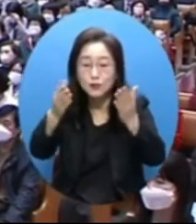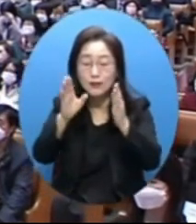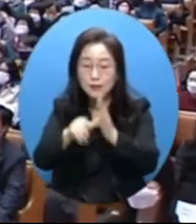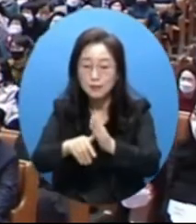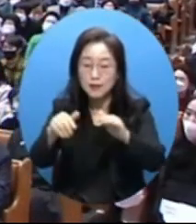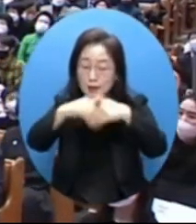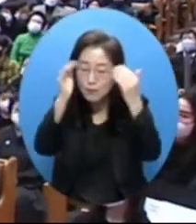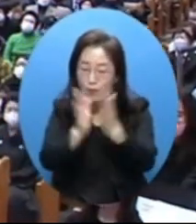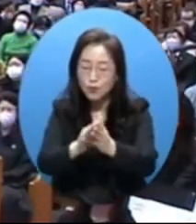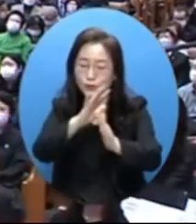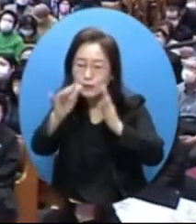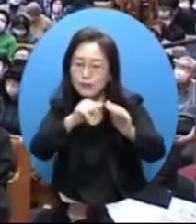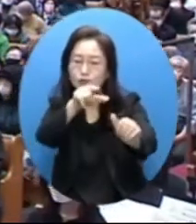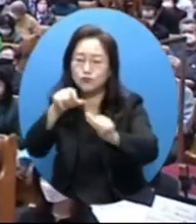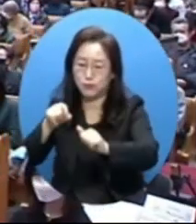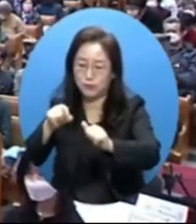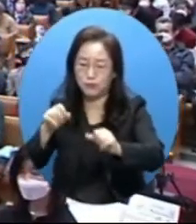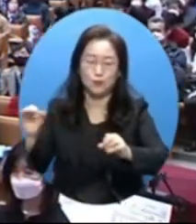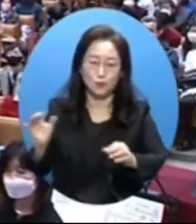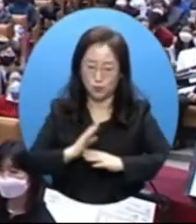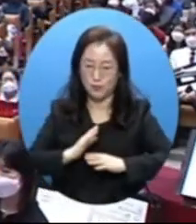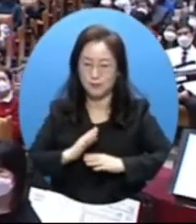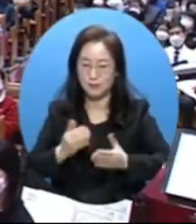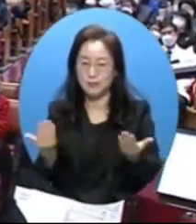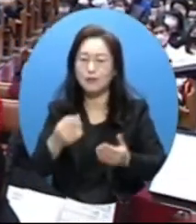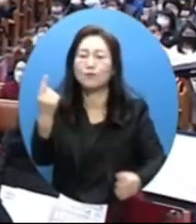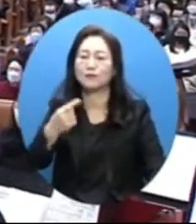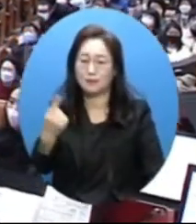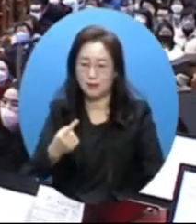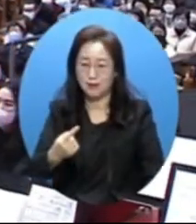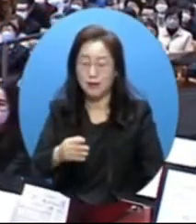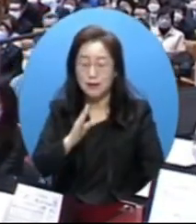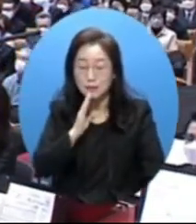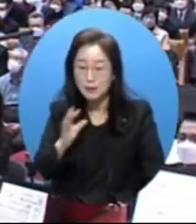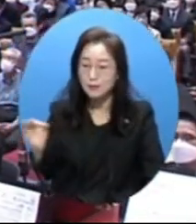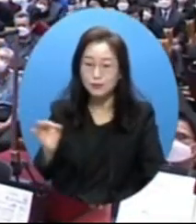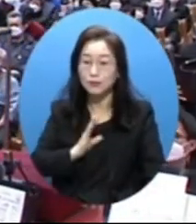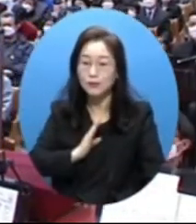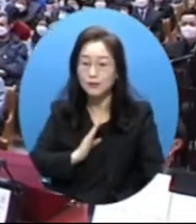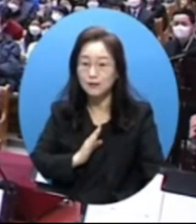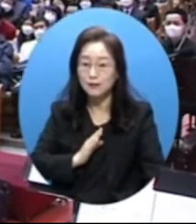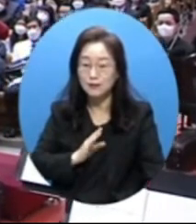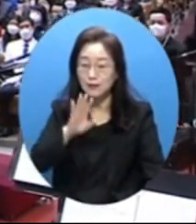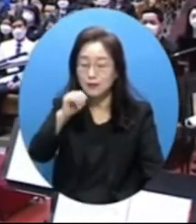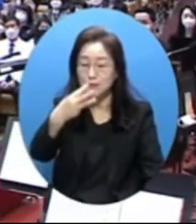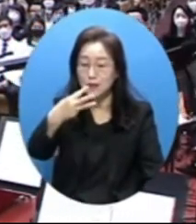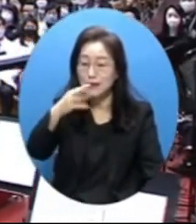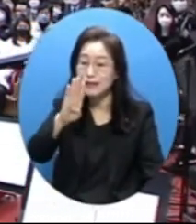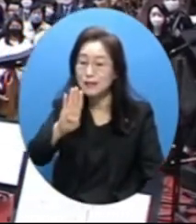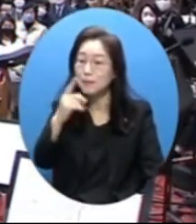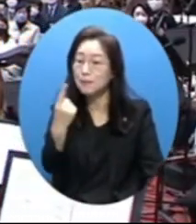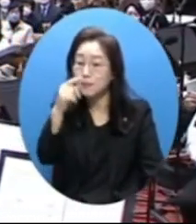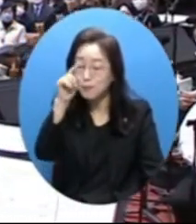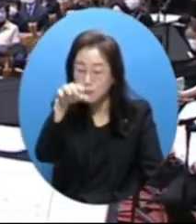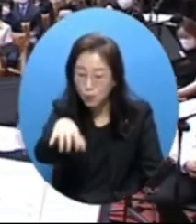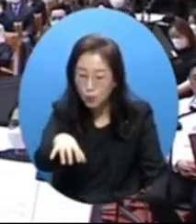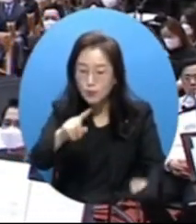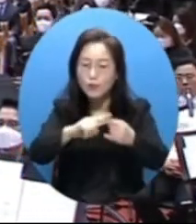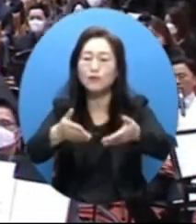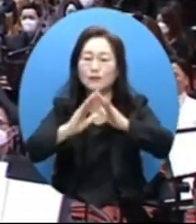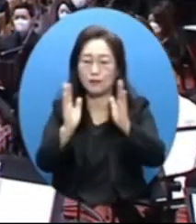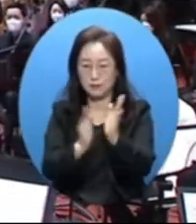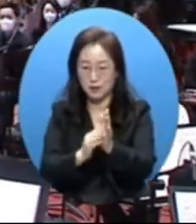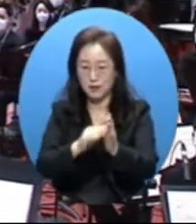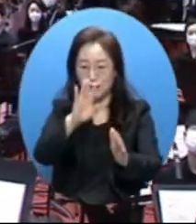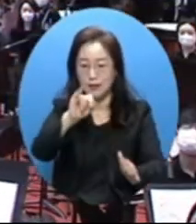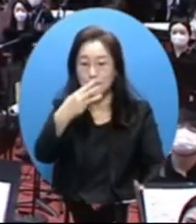온 가족을 구원하는 구원의 놀라운 역사를 이룬 것입니다 그 놀라운 빌립보 교회가 탄생하게 됩니다이